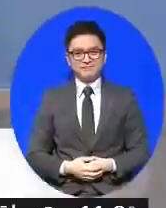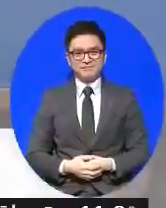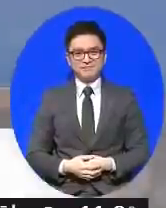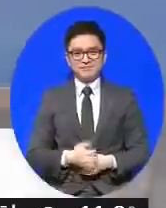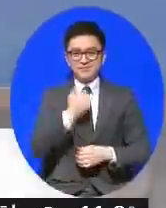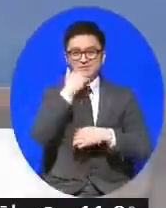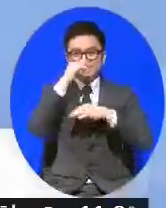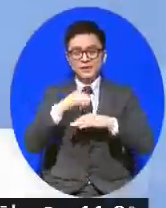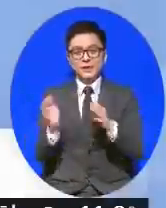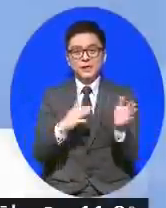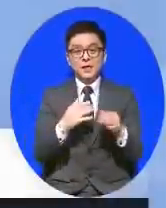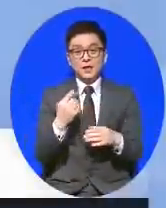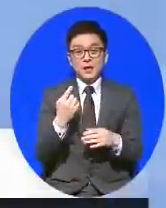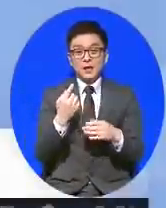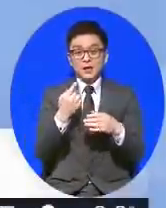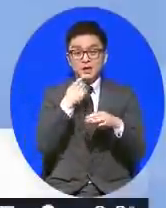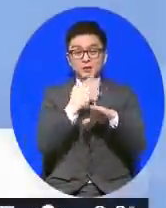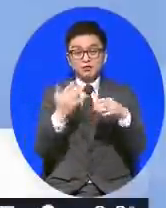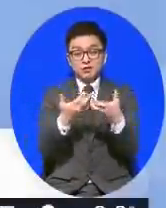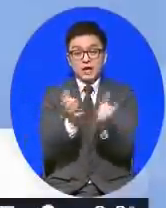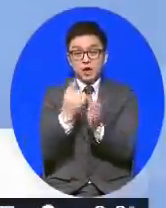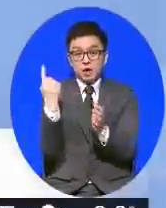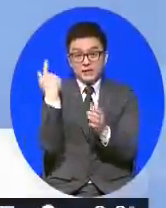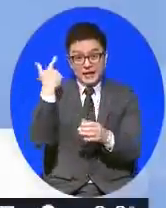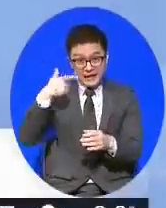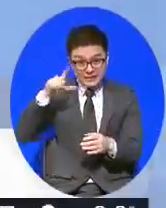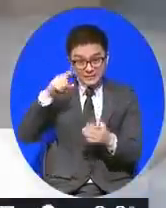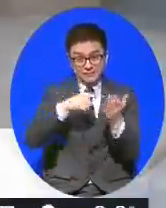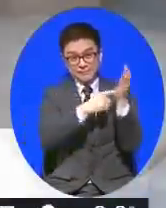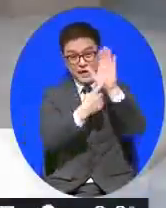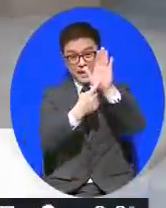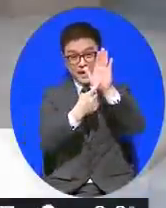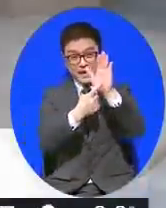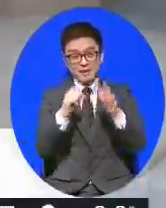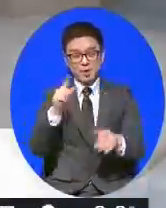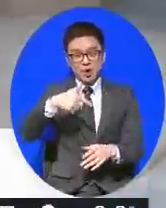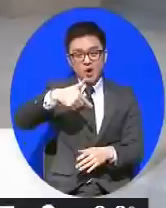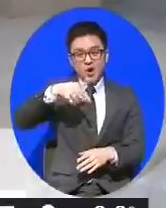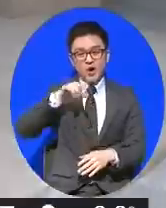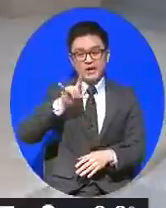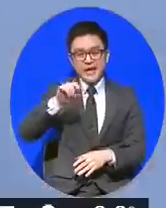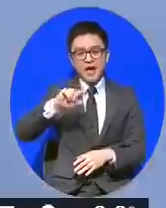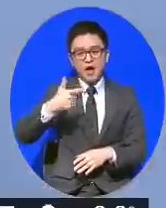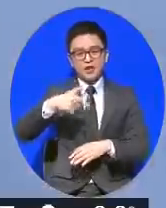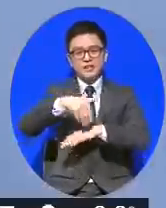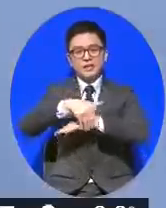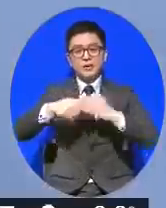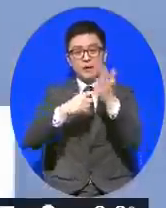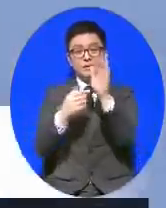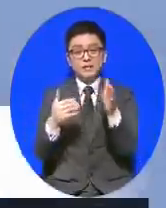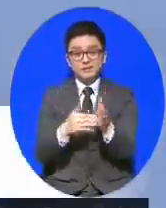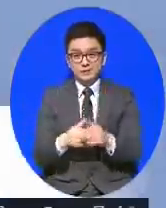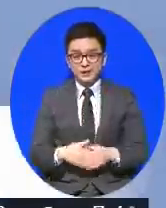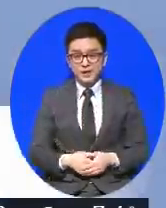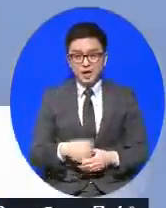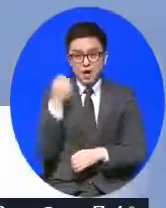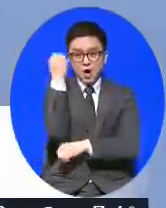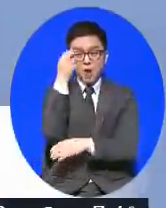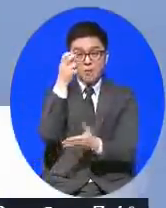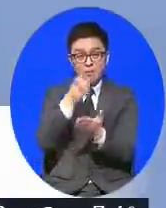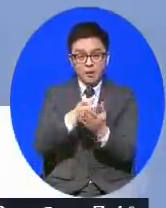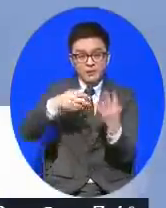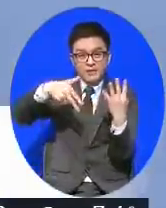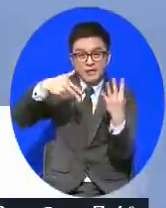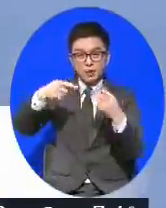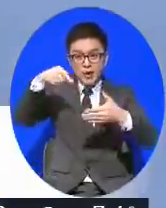더불어민주당은 어제 오후 6시 30분쯤 개헌 관련 의원총회 결과를 발표했습니다. 4조에